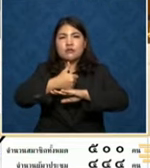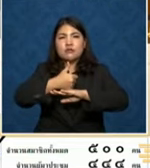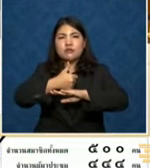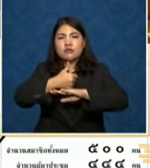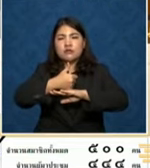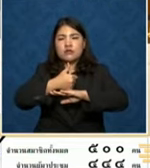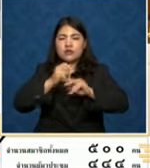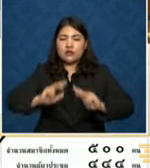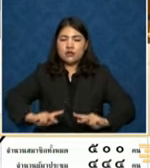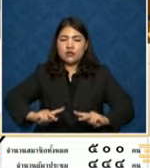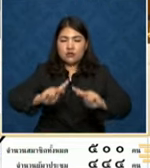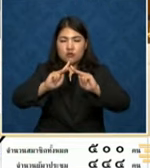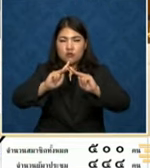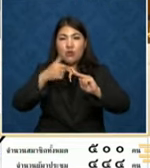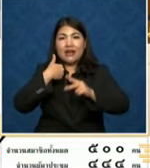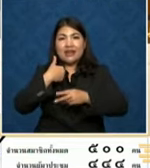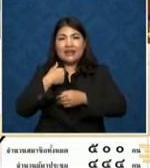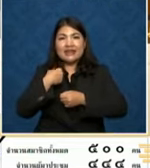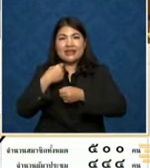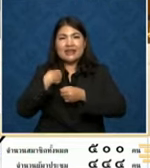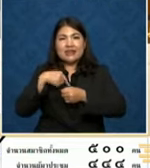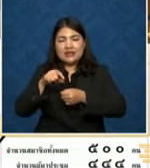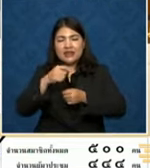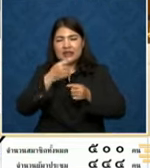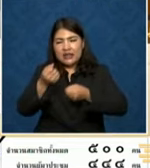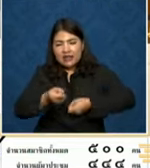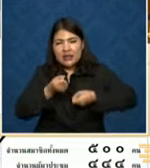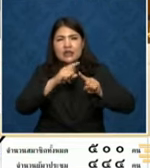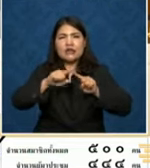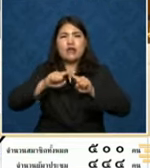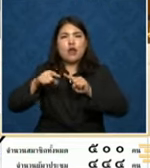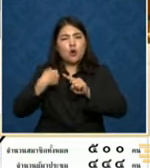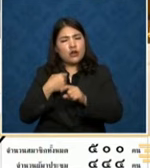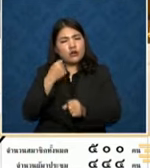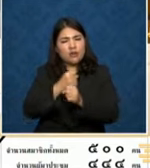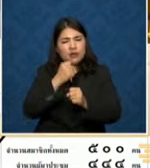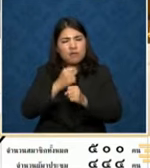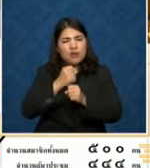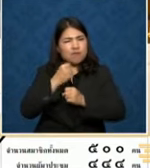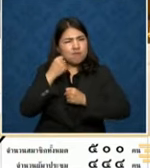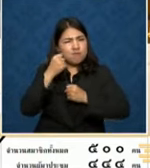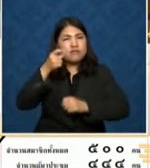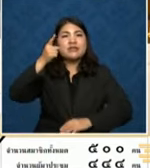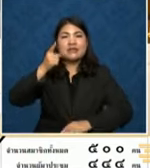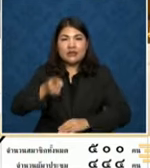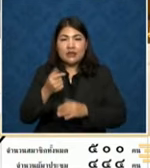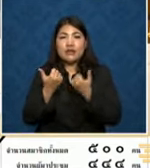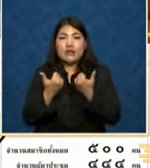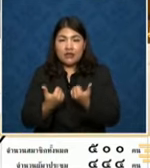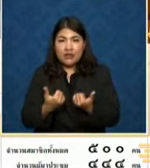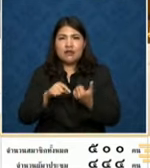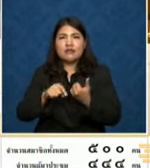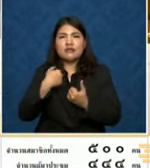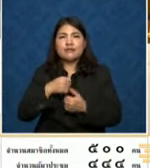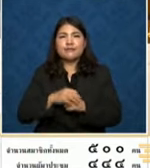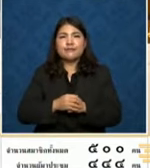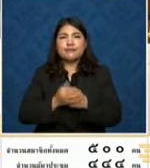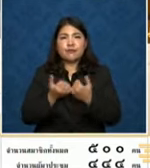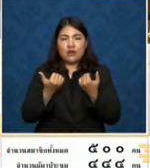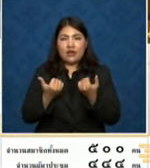ถึงกระทรวงเกษตรสหกรณ์และรัฐบาลได้ขับเคลื่อนเรื่องนี้อย่างเอาจริงเอาจังจึงเป็นเหตุและผลทำให้มี